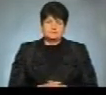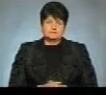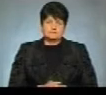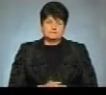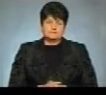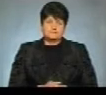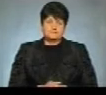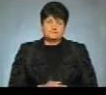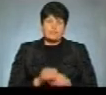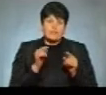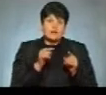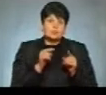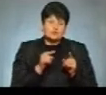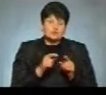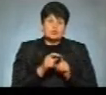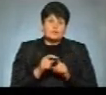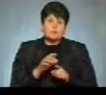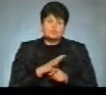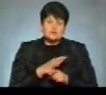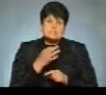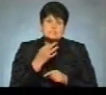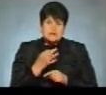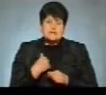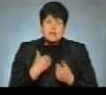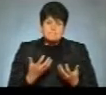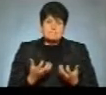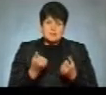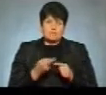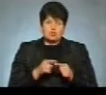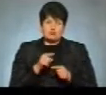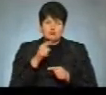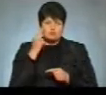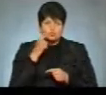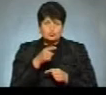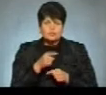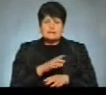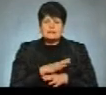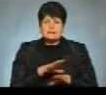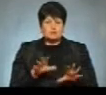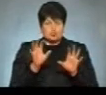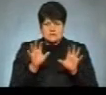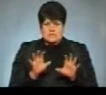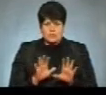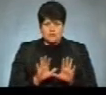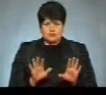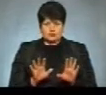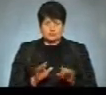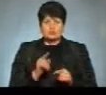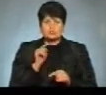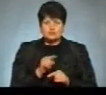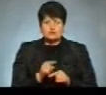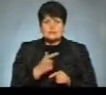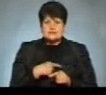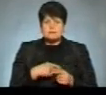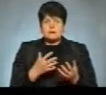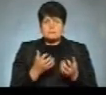Ну, тут слова були сказані, тут я підтримую цю думку. Тобто, не було закону. Через те на себе брала